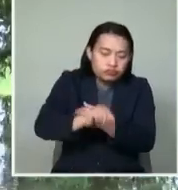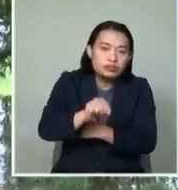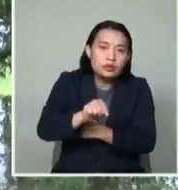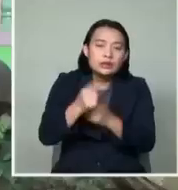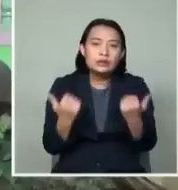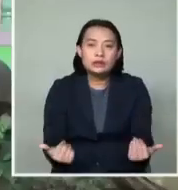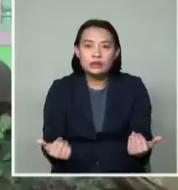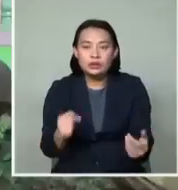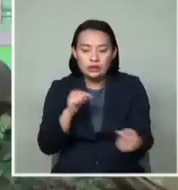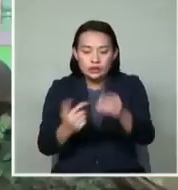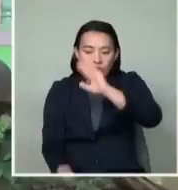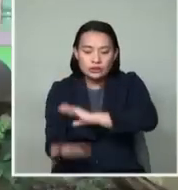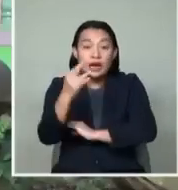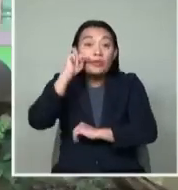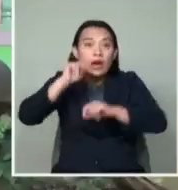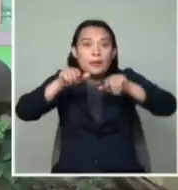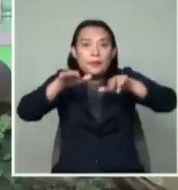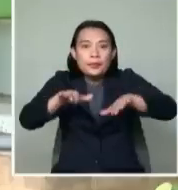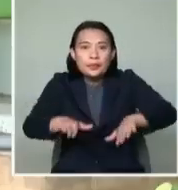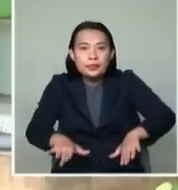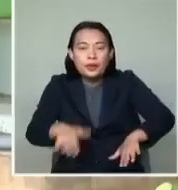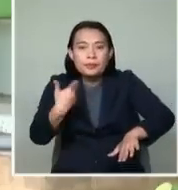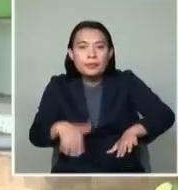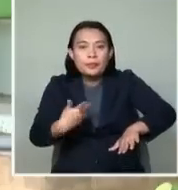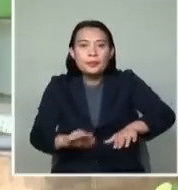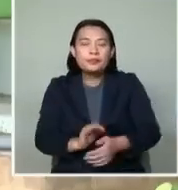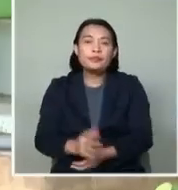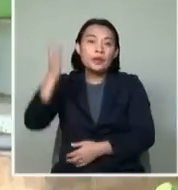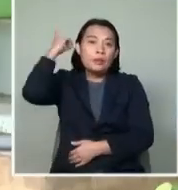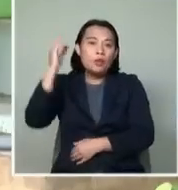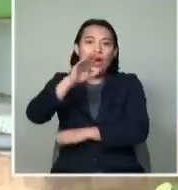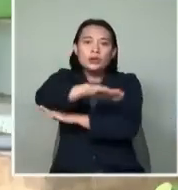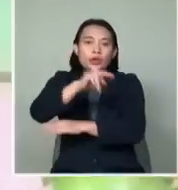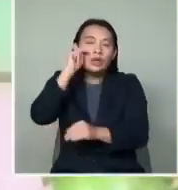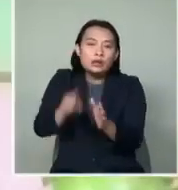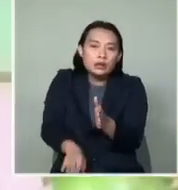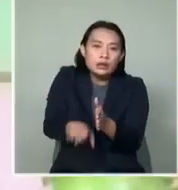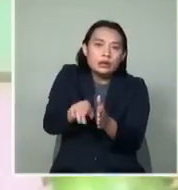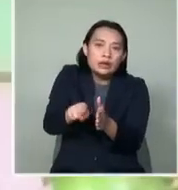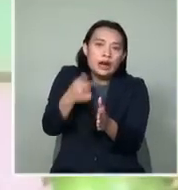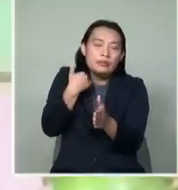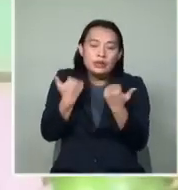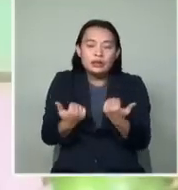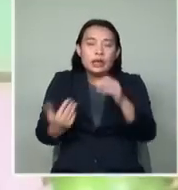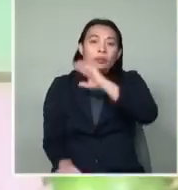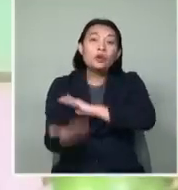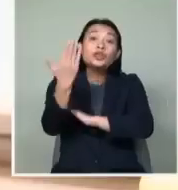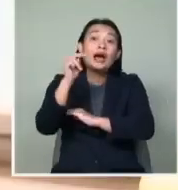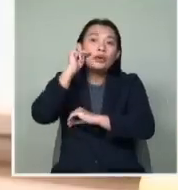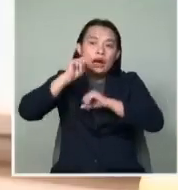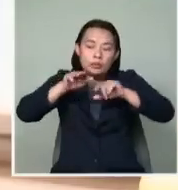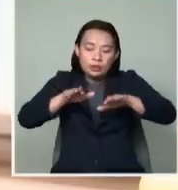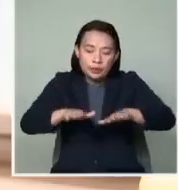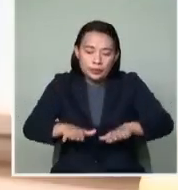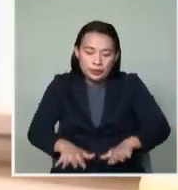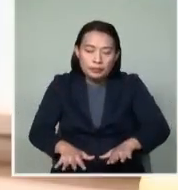านี้ก็ปริมาณลดลงครับมีแต่เมื่อช่วงเย็นเมื่อวานเนี่ยขึ้นเยอะแต่พอเช้ามาก็เริ่มลดทยอยลดลงถ้า